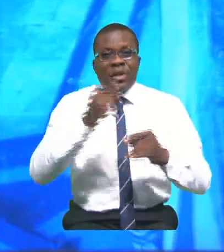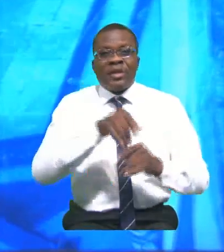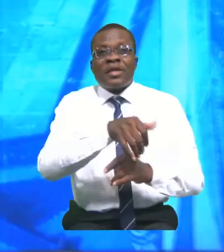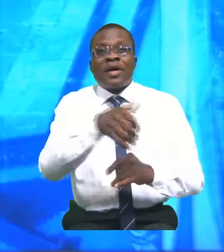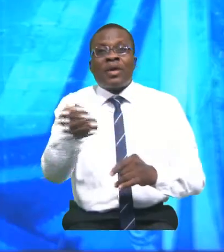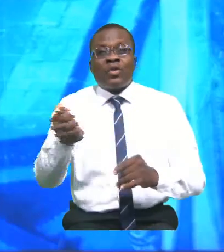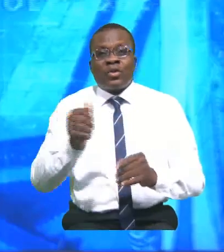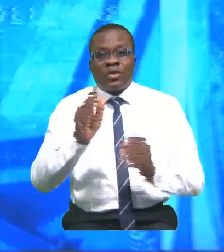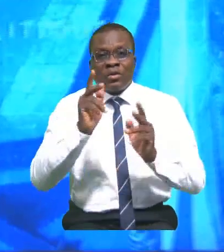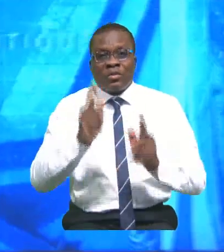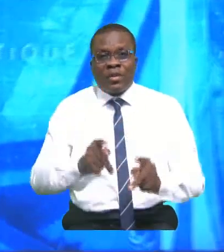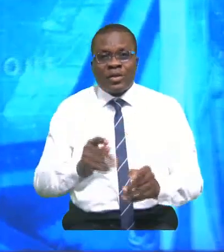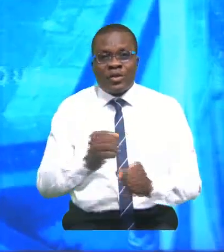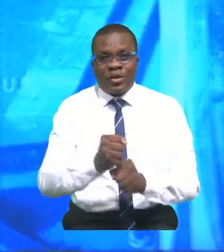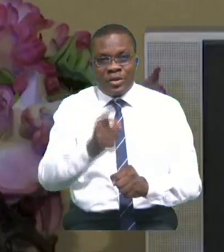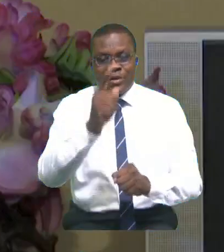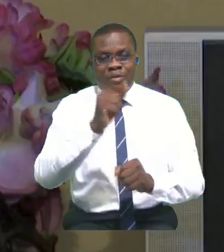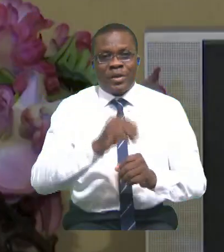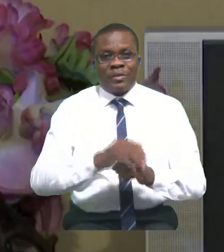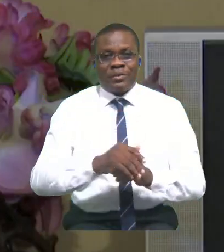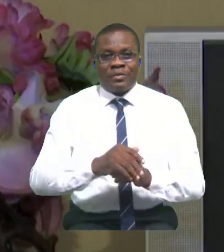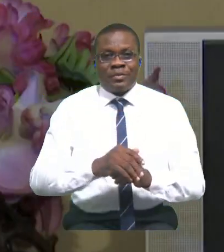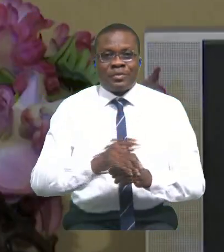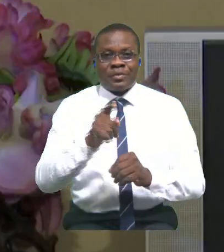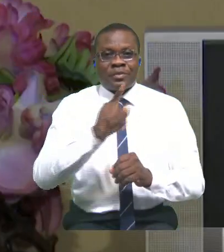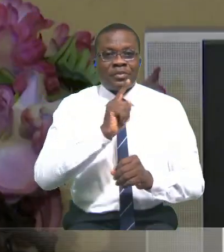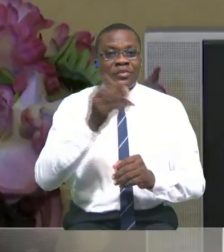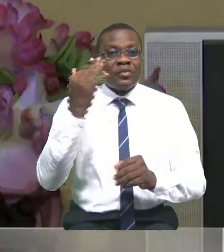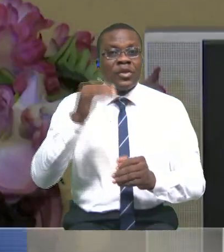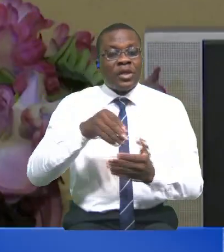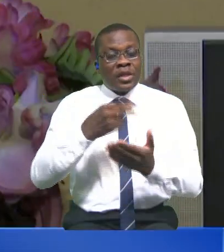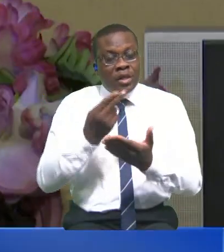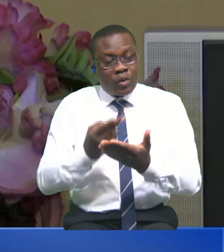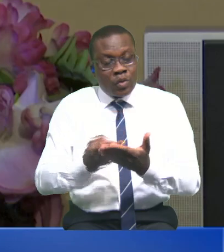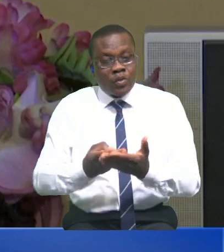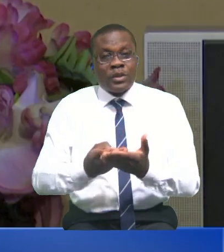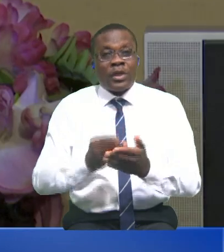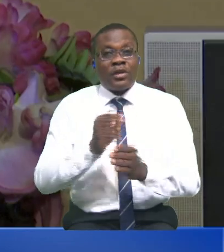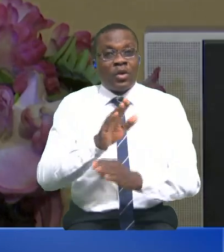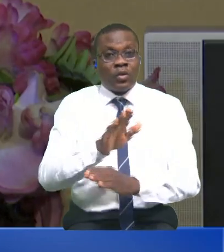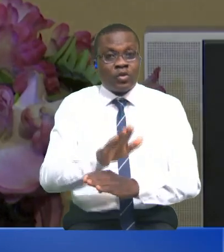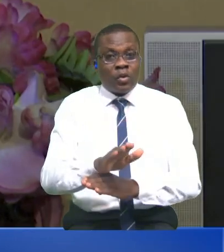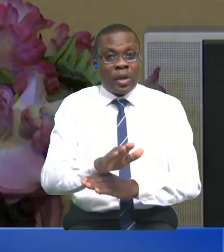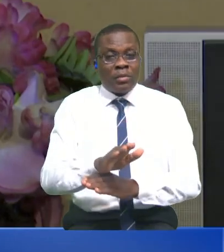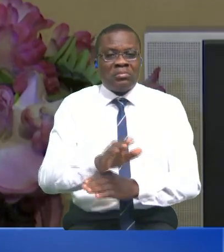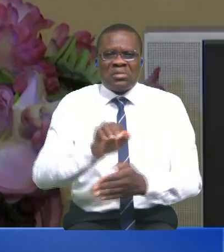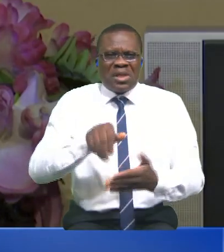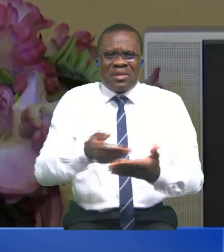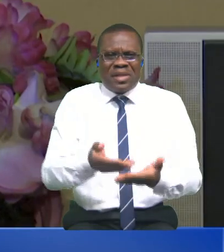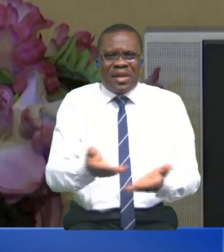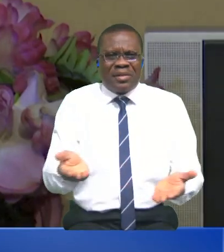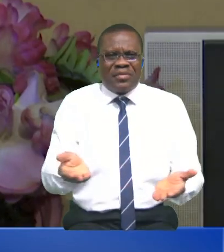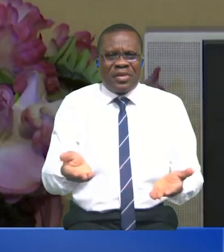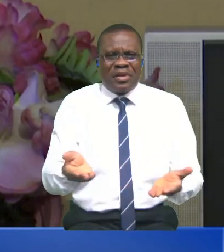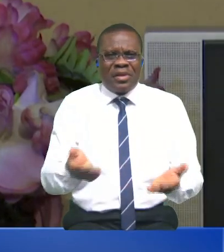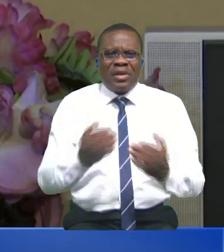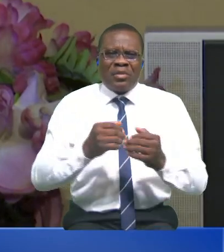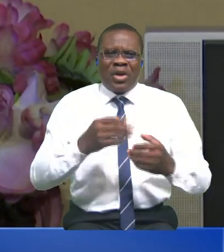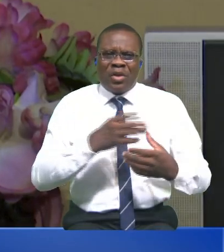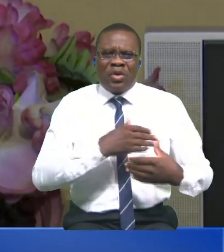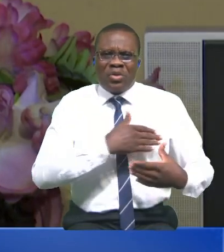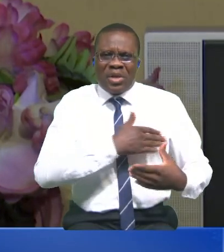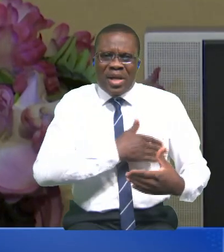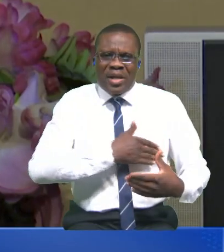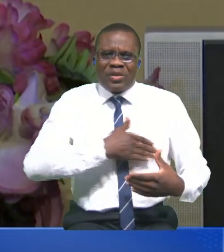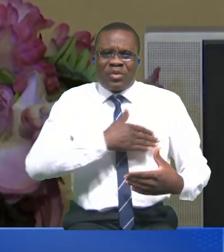koudous abdouah j'étais couché un soir et c'était arrivé j'ai je me palpais un